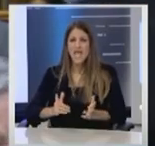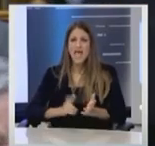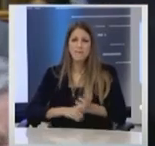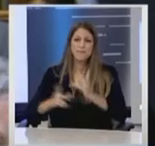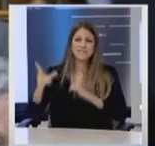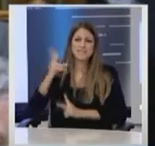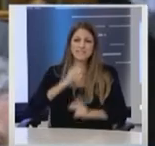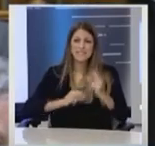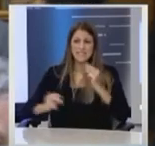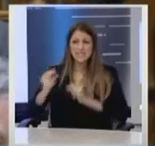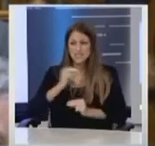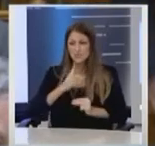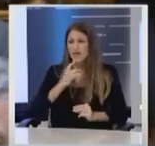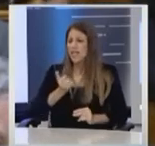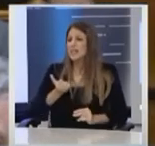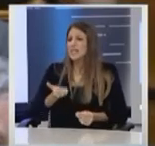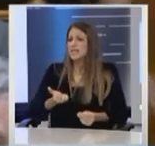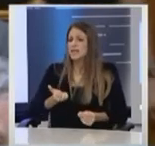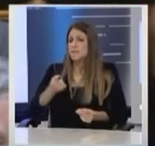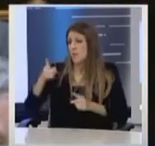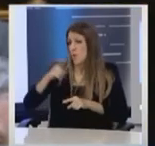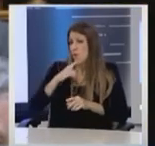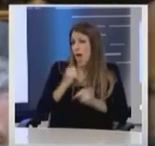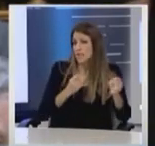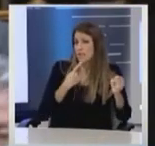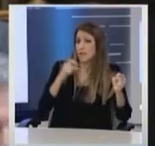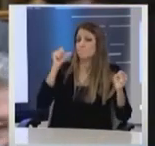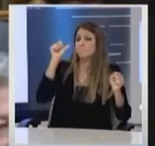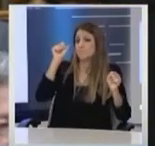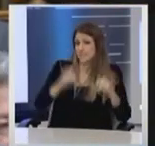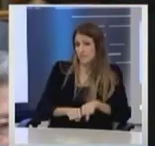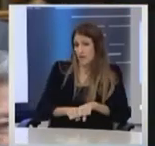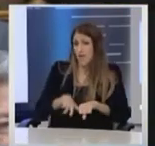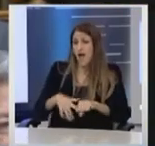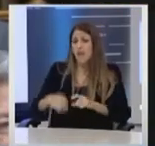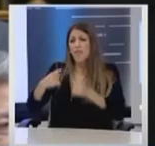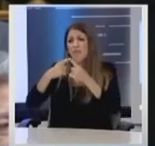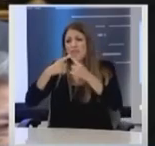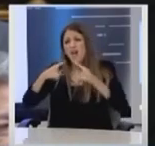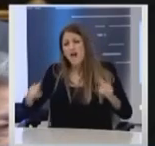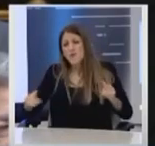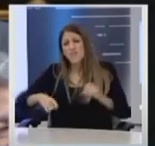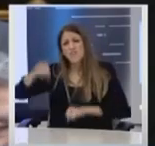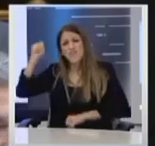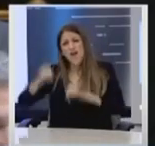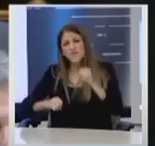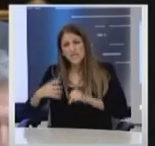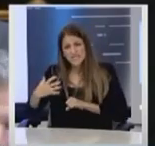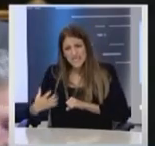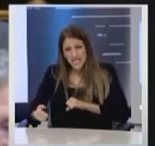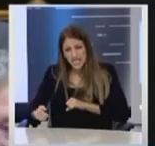δηλώνει ότι συμφωνεί, αλλά τάχα μου οι διαφορές και οι διαφωνίες είναι